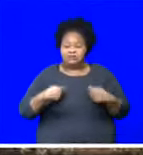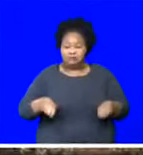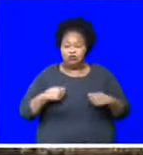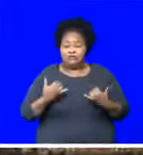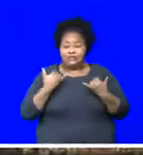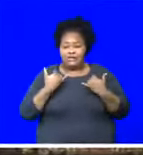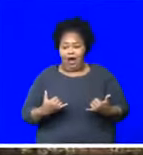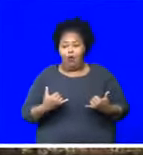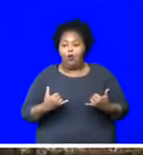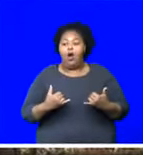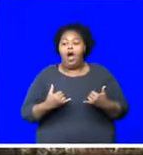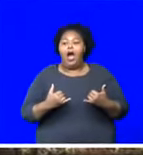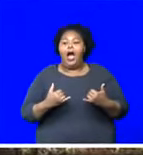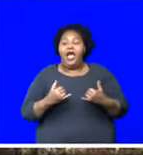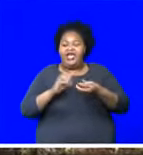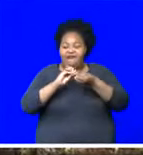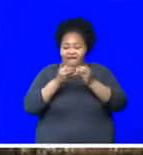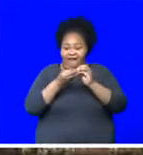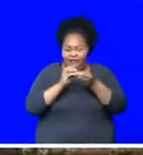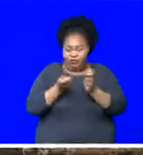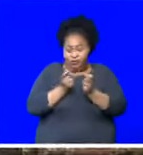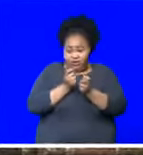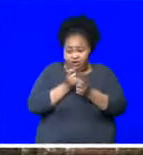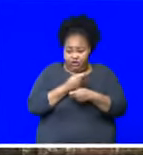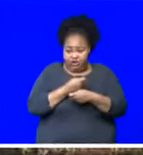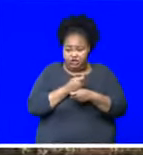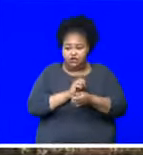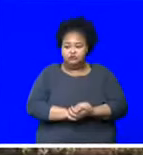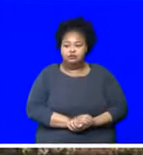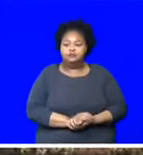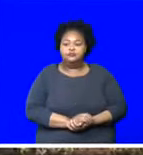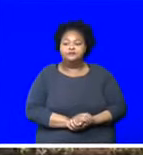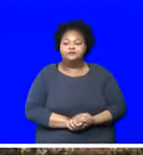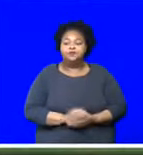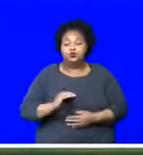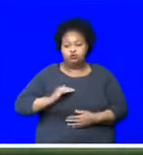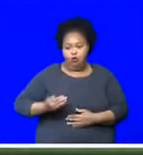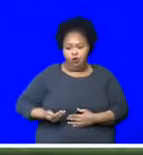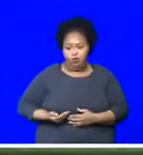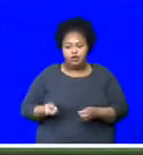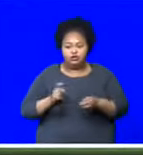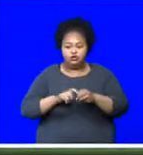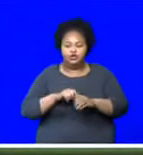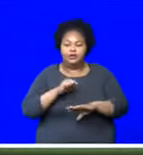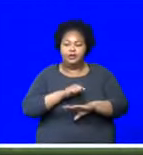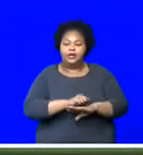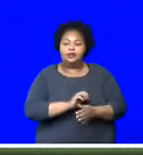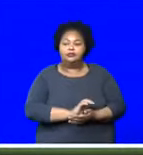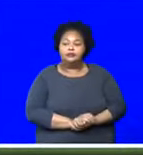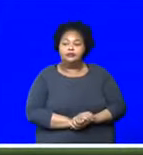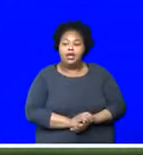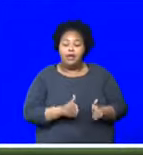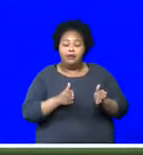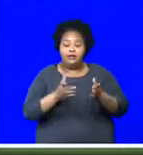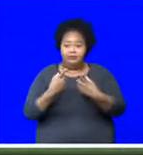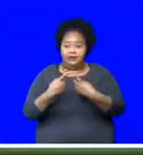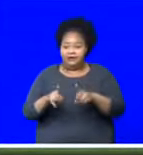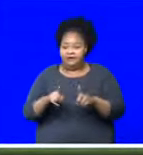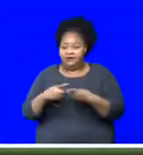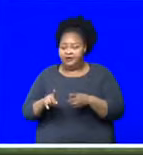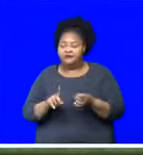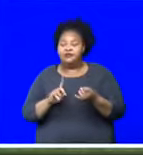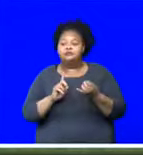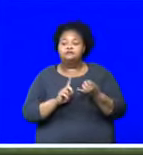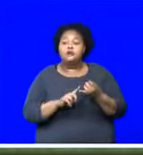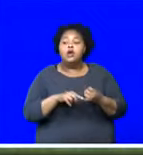ngato ukhandza lokuthi manje ke kukhona indlela leti addresseka ngayo kula ma sports policies. Inhlanganiso letifaye ikhathi bona umpembe kanye